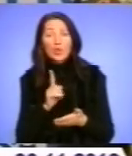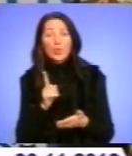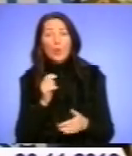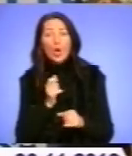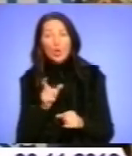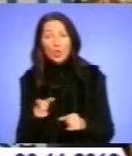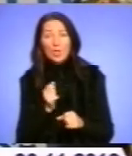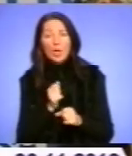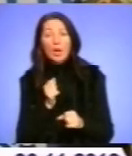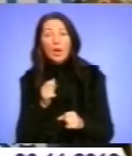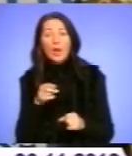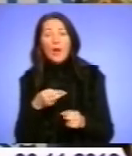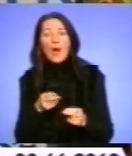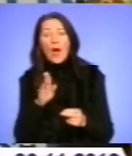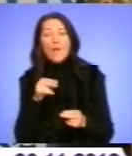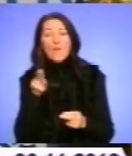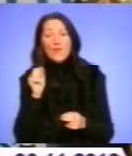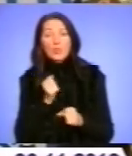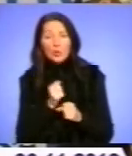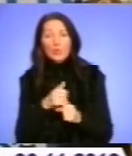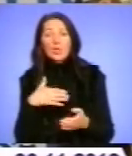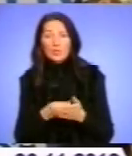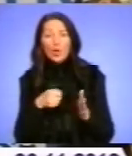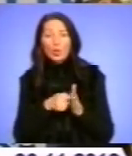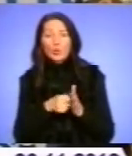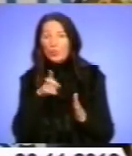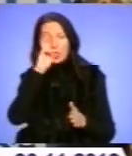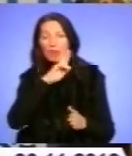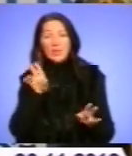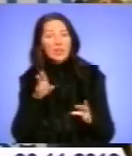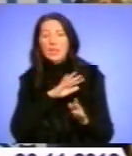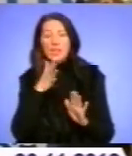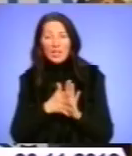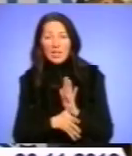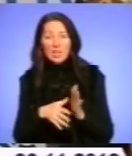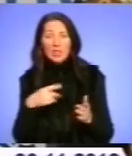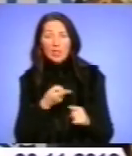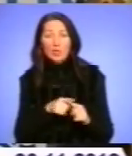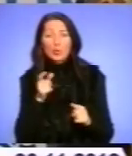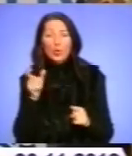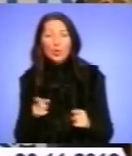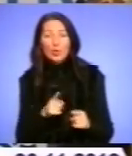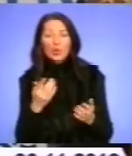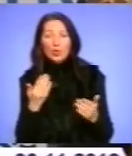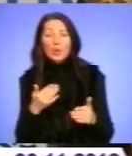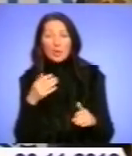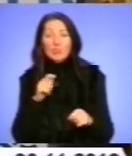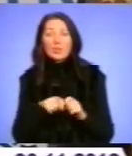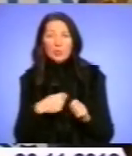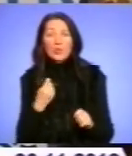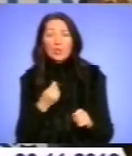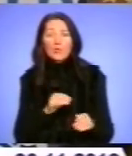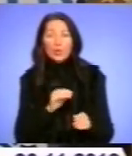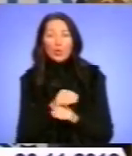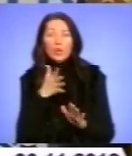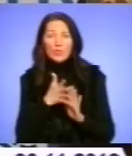своє отримання, щоб людина, крім того, держава не тратила на цю людину, крім того, що вона несла збитків, ще якісь додаткові витрати. А це